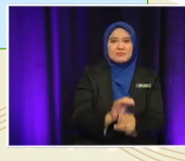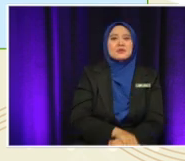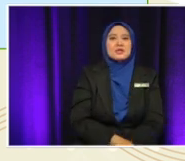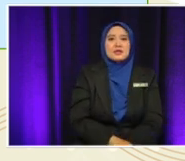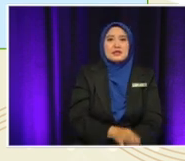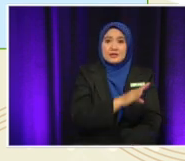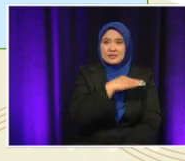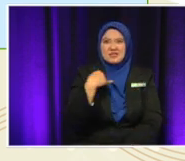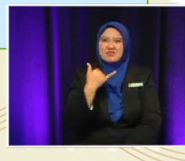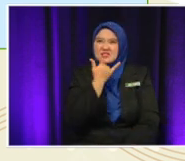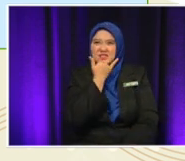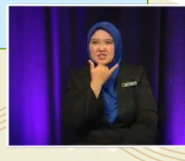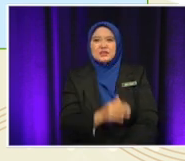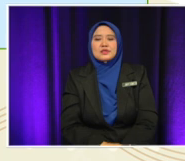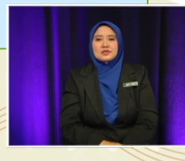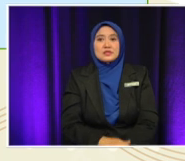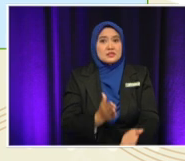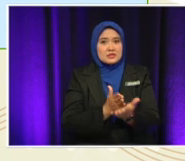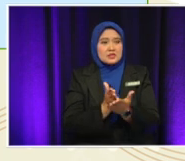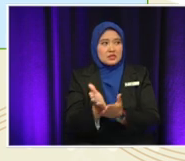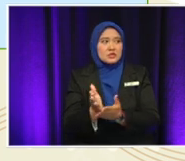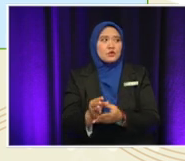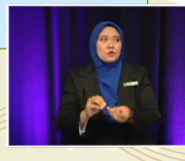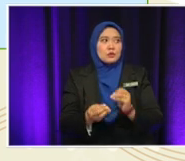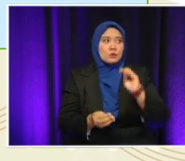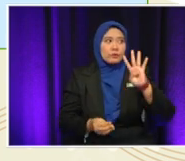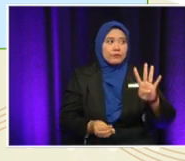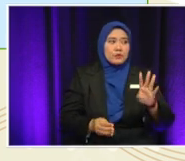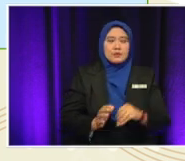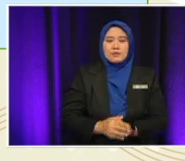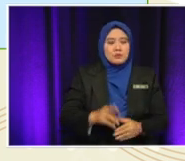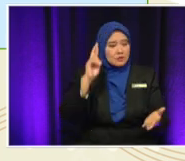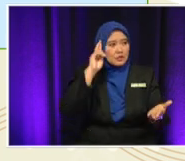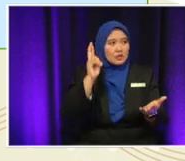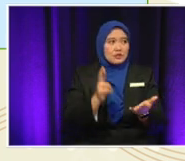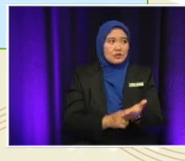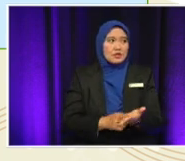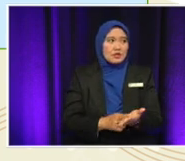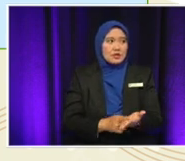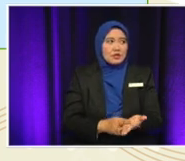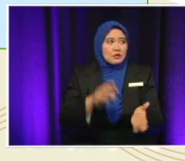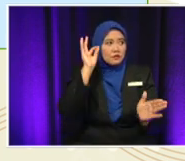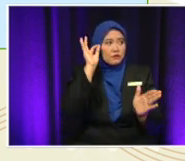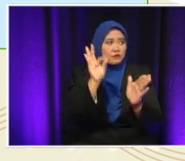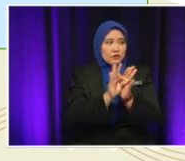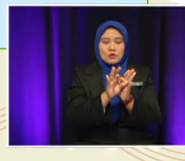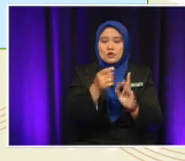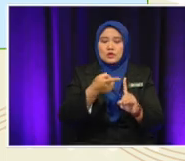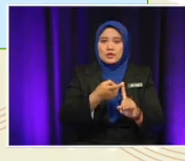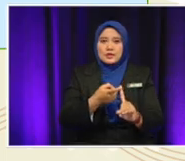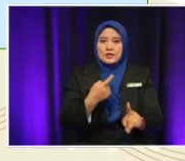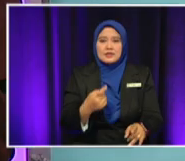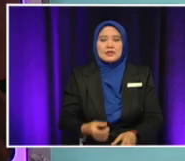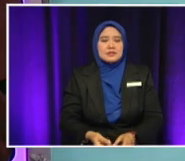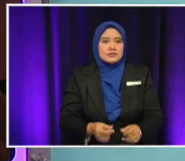kemudian yang seterusnya adalah merekam foto dan jarak dari jarak dekat sesuai untuk bunga atau subjek alam yang lain ini